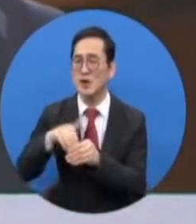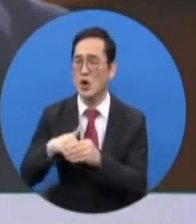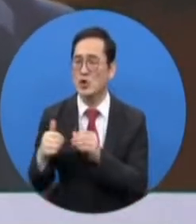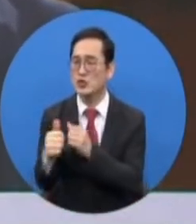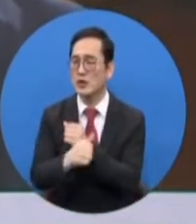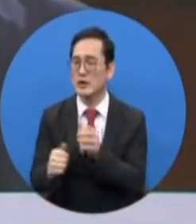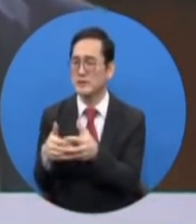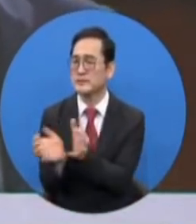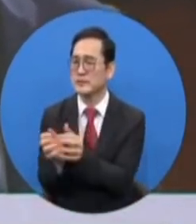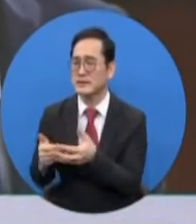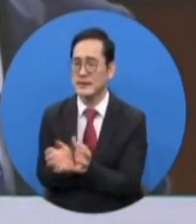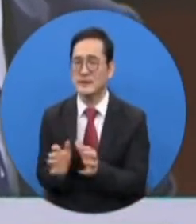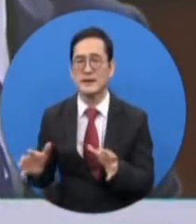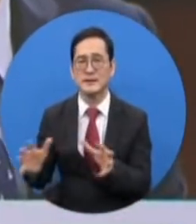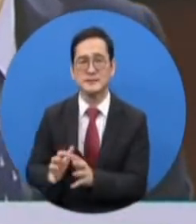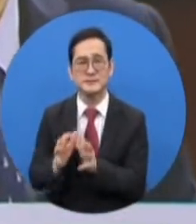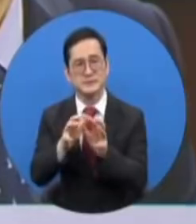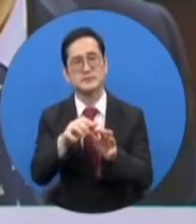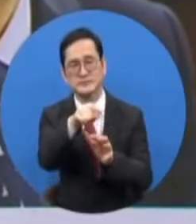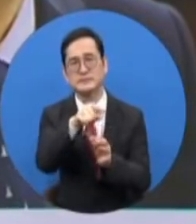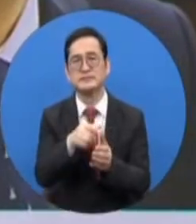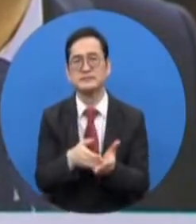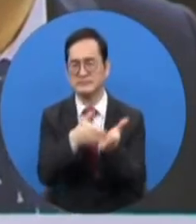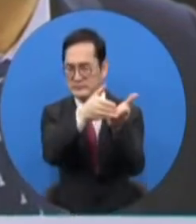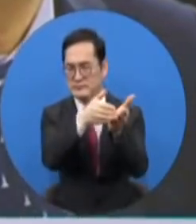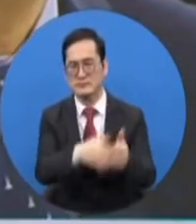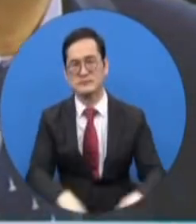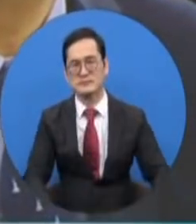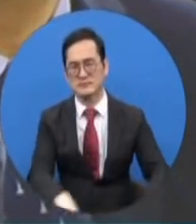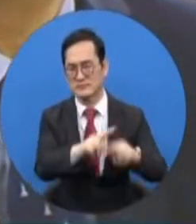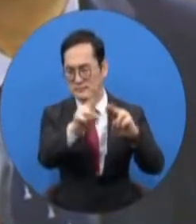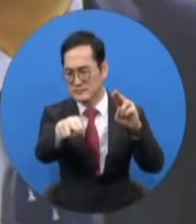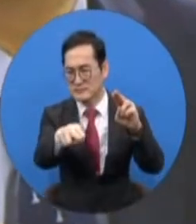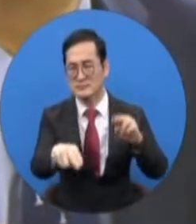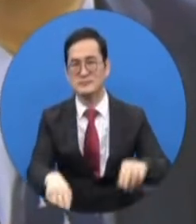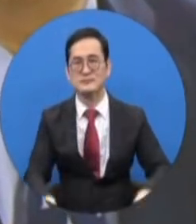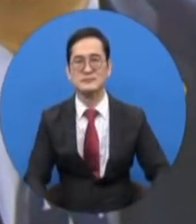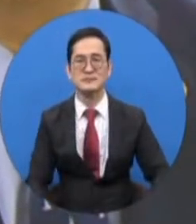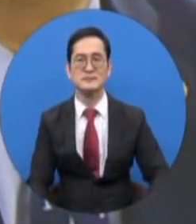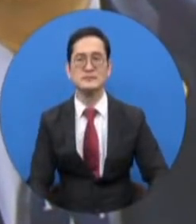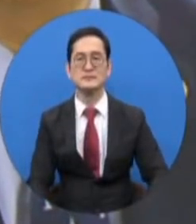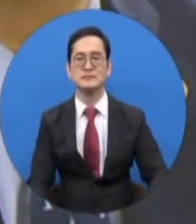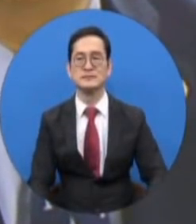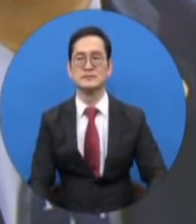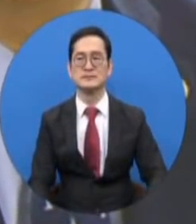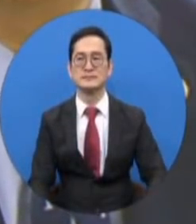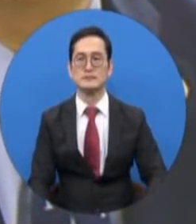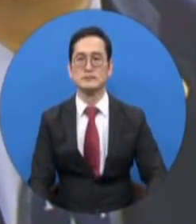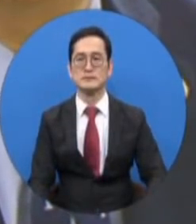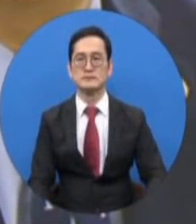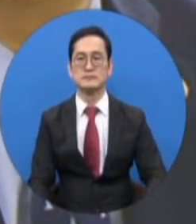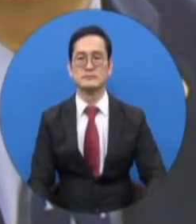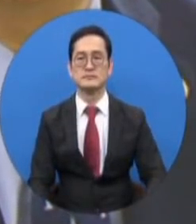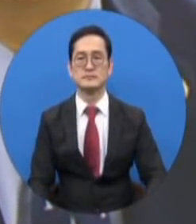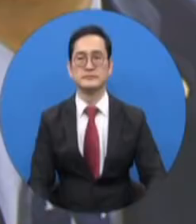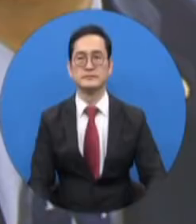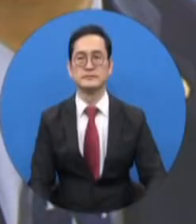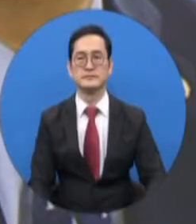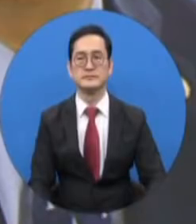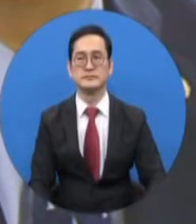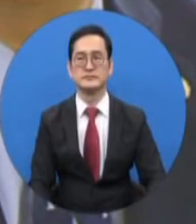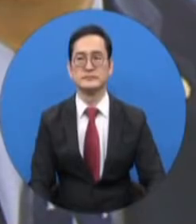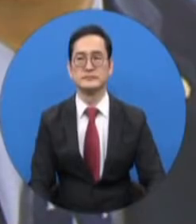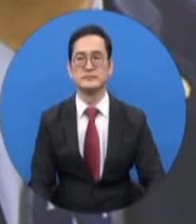냈습니다. 사실상 전국의 선관위가 노정이 선관위원장을 비토하고 있다고 봐도